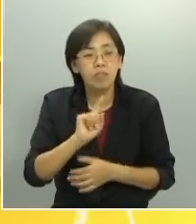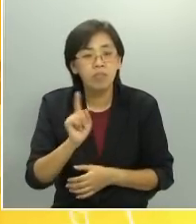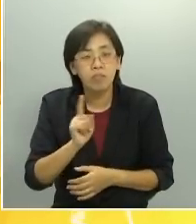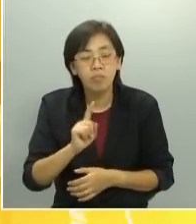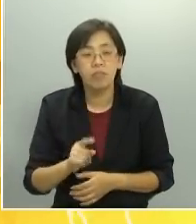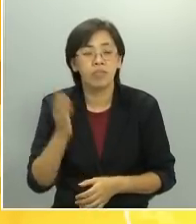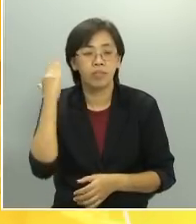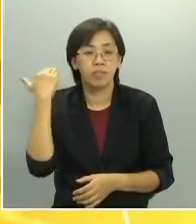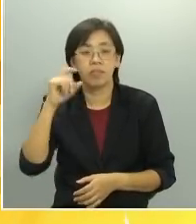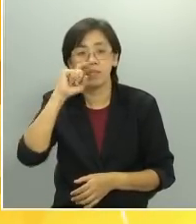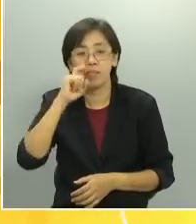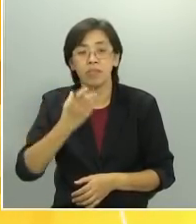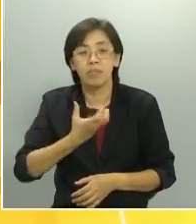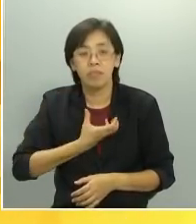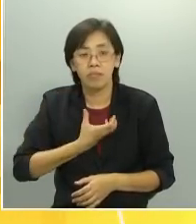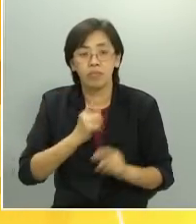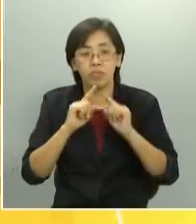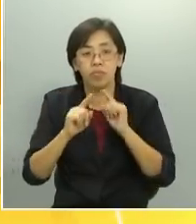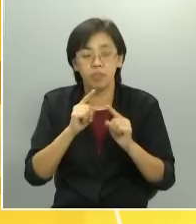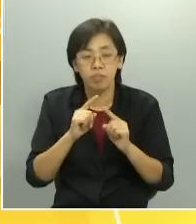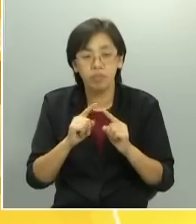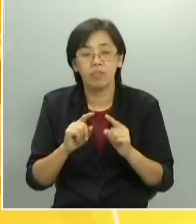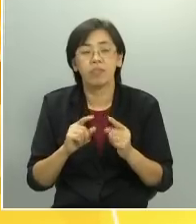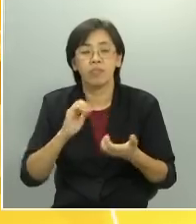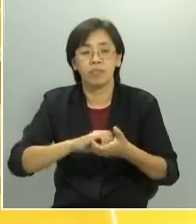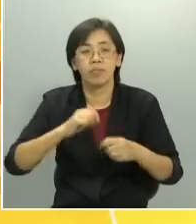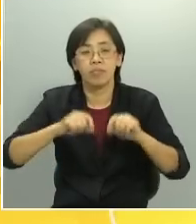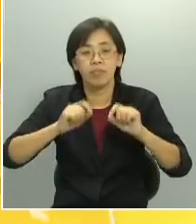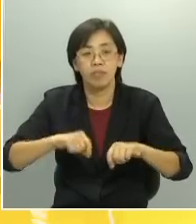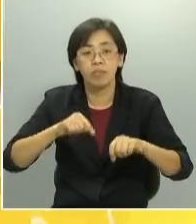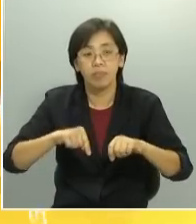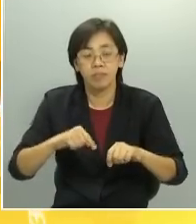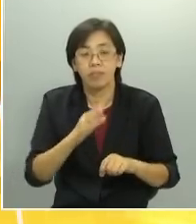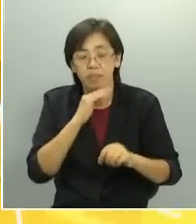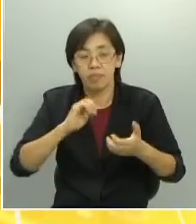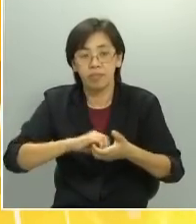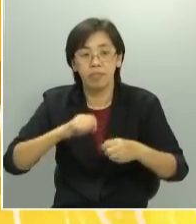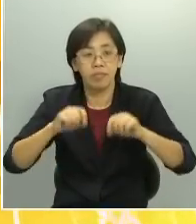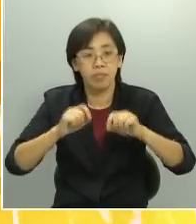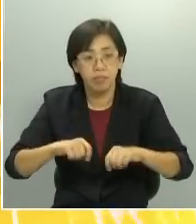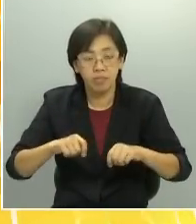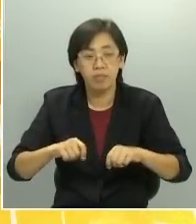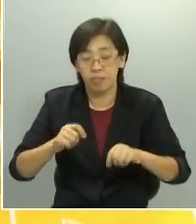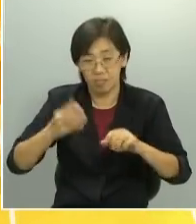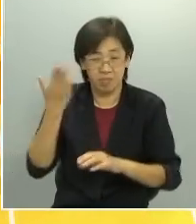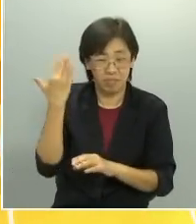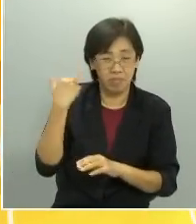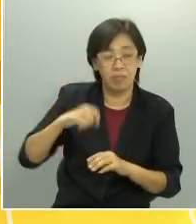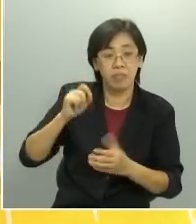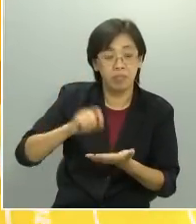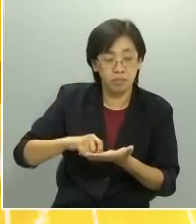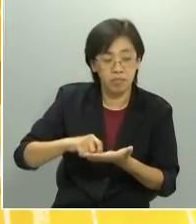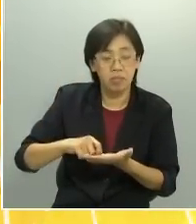าติเมื่อวานนี้พูดถึงประเด็นเรื่องการเปิดสัญญาสัญญาเนี่ยที่ไปเซ็นเอาไว้ปราก